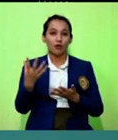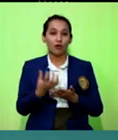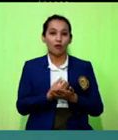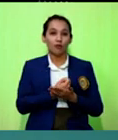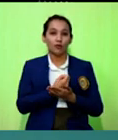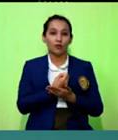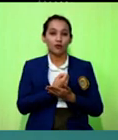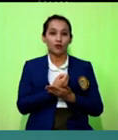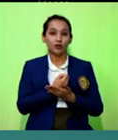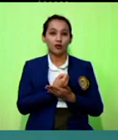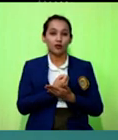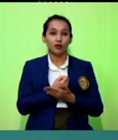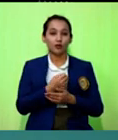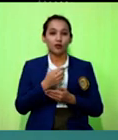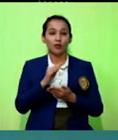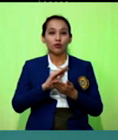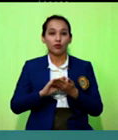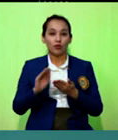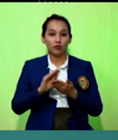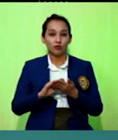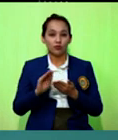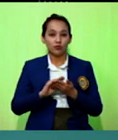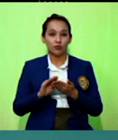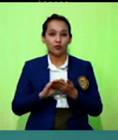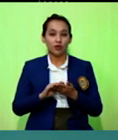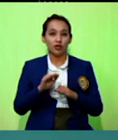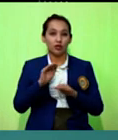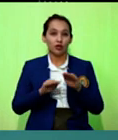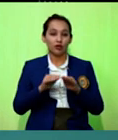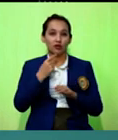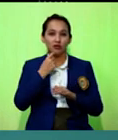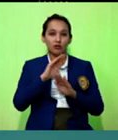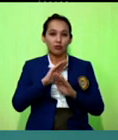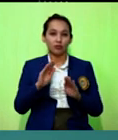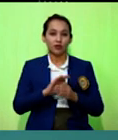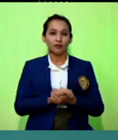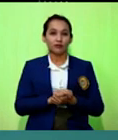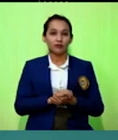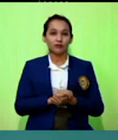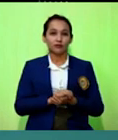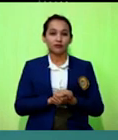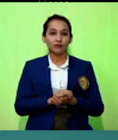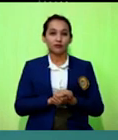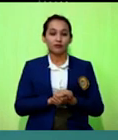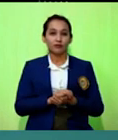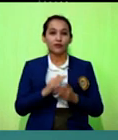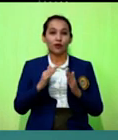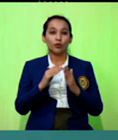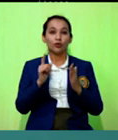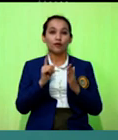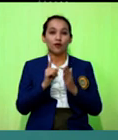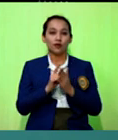ularni ifodalar ko'rinishida yozib, hamda ularni taqqoslashda qiynalmaysiz. Demak, uyga